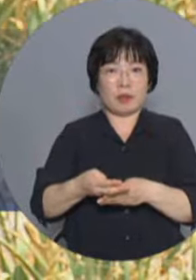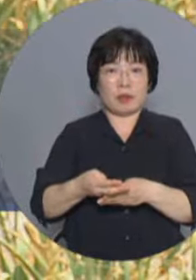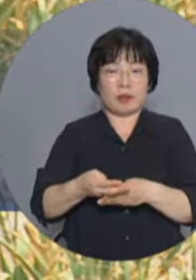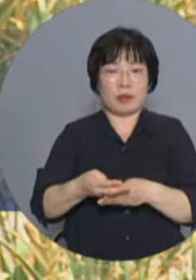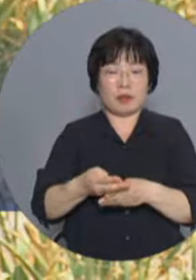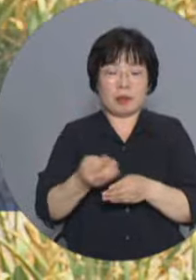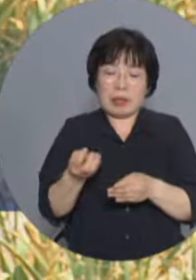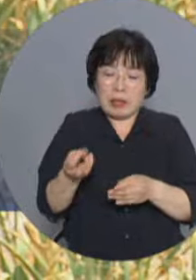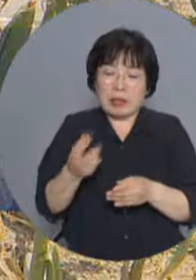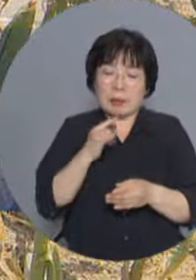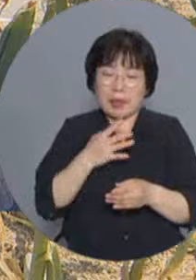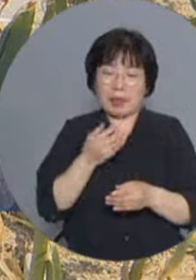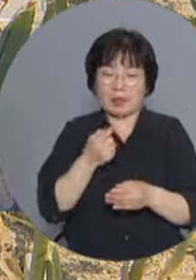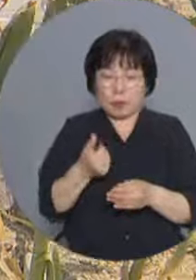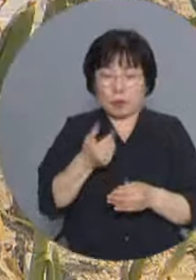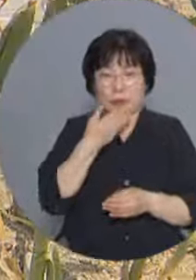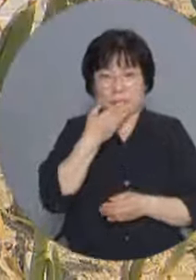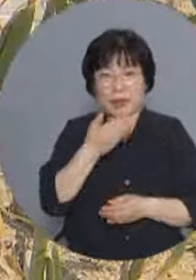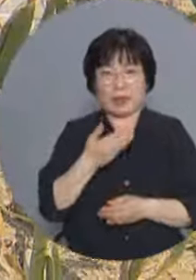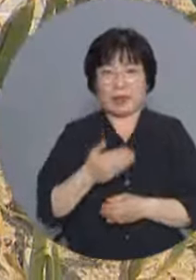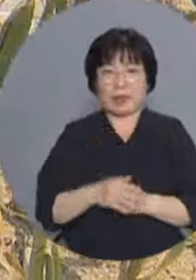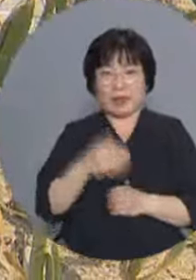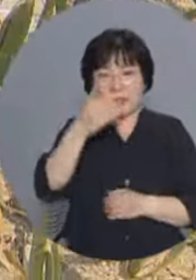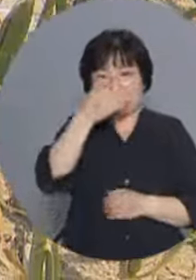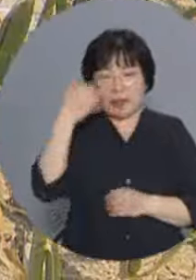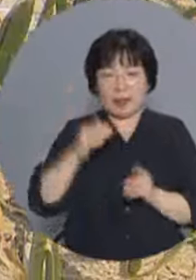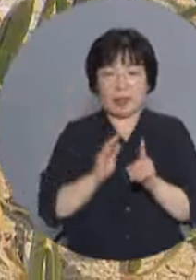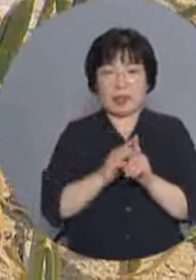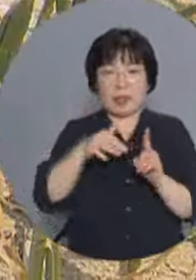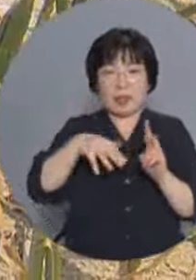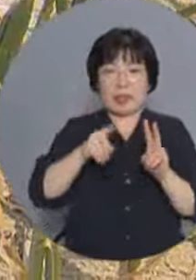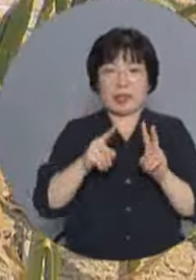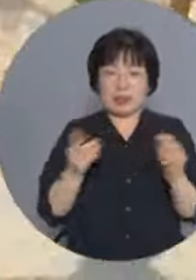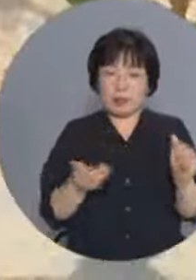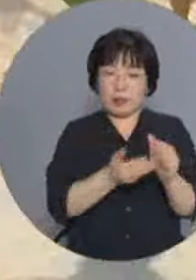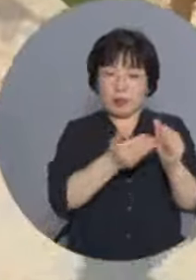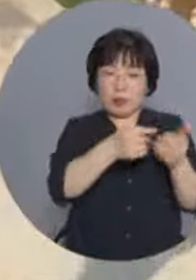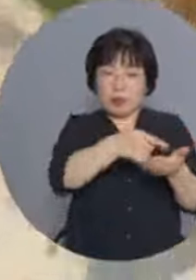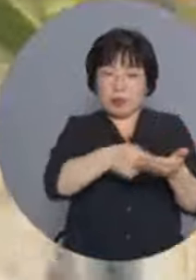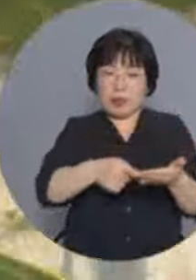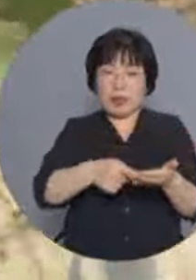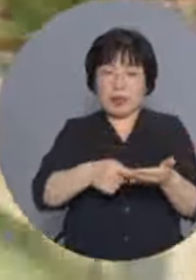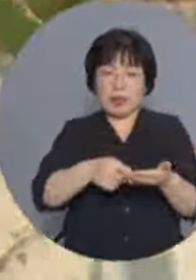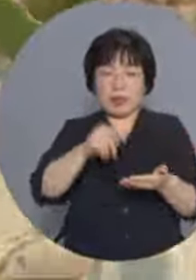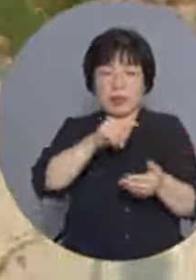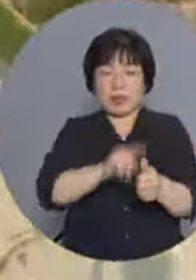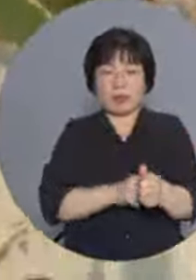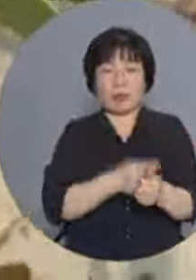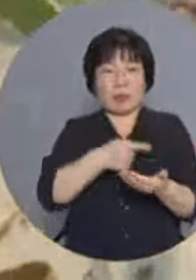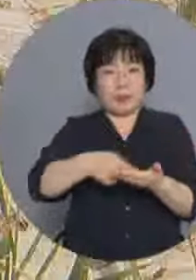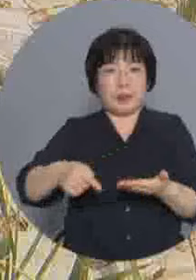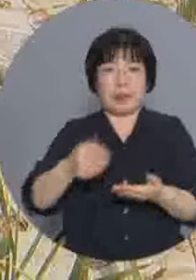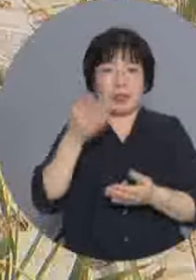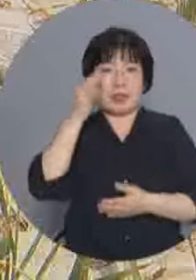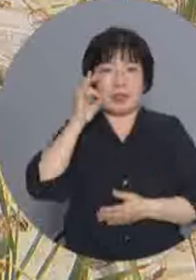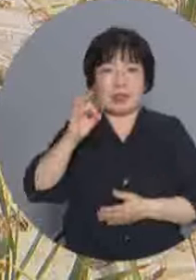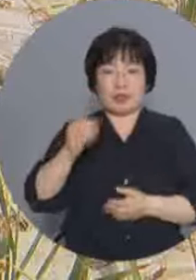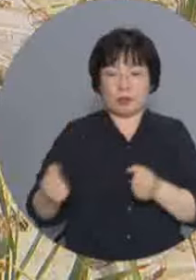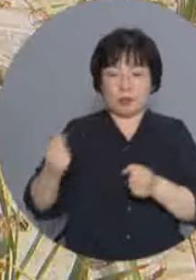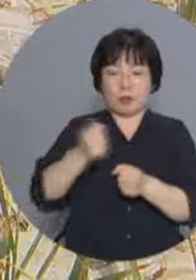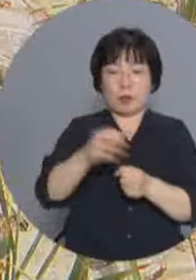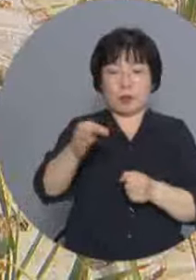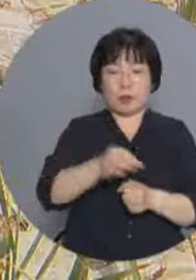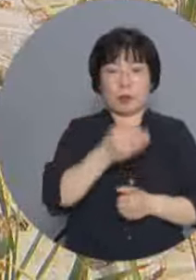종잣값도 못 건지기 힘들어요. 다행히 마늘 2차 생장 피해는 재해로 인정받아 복구비 지원을 앞둔 상태.